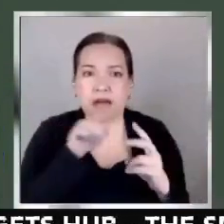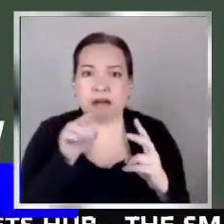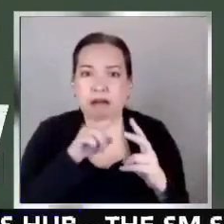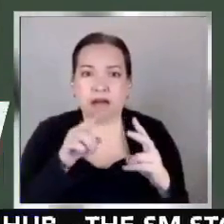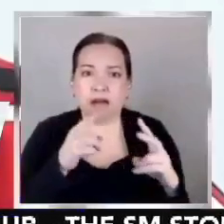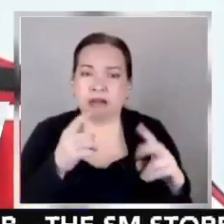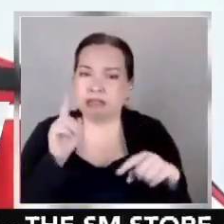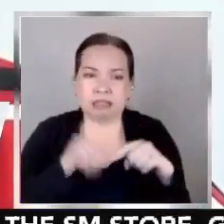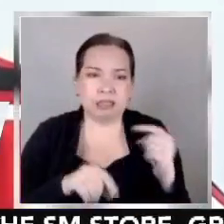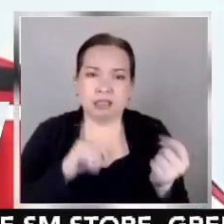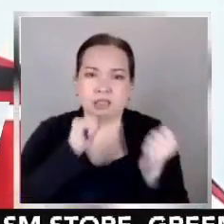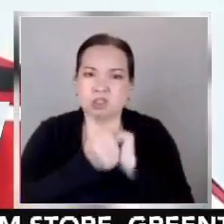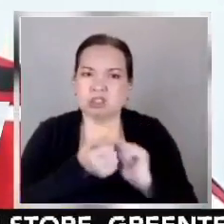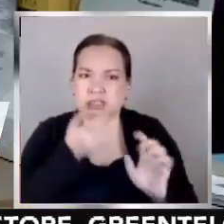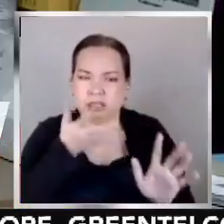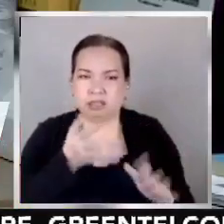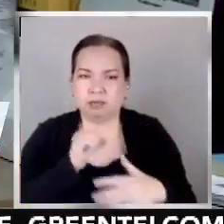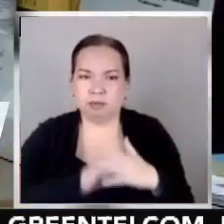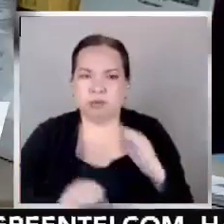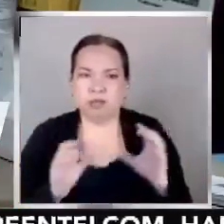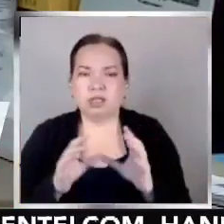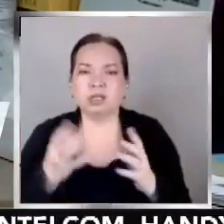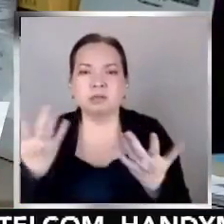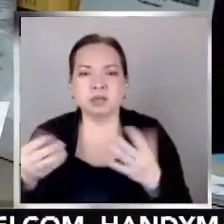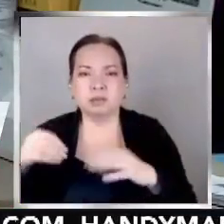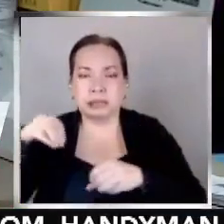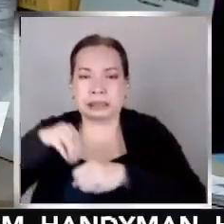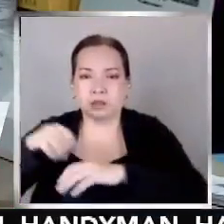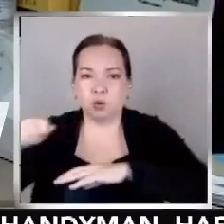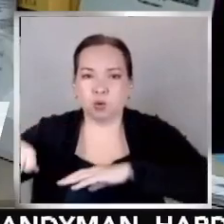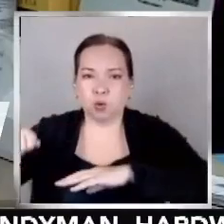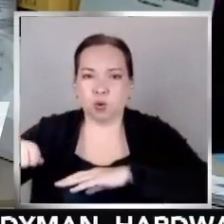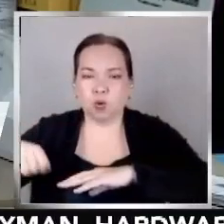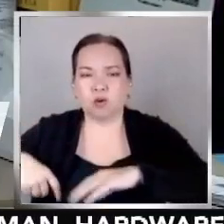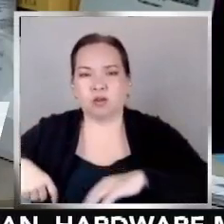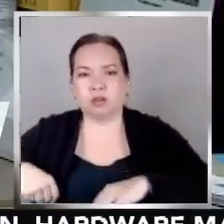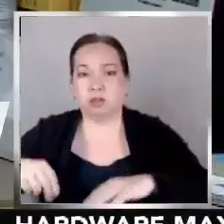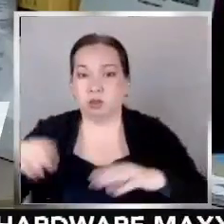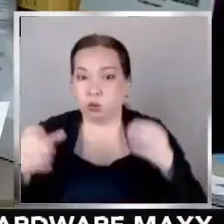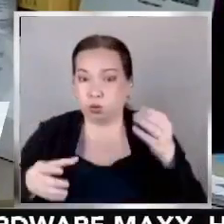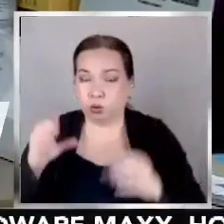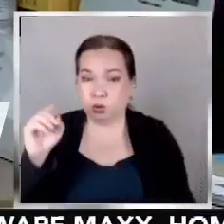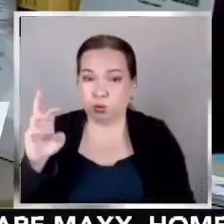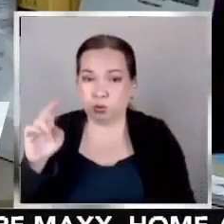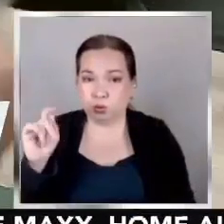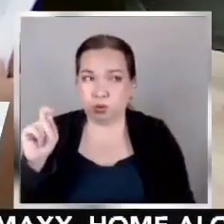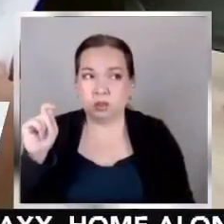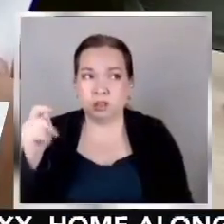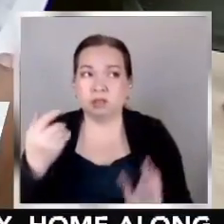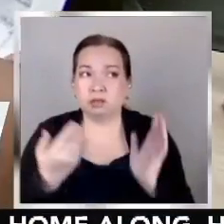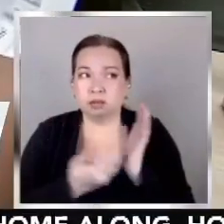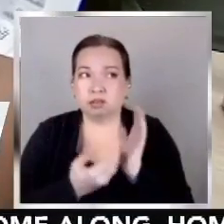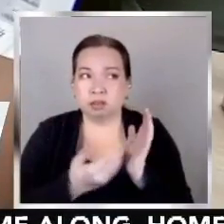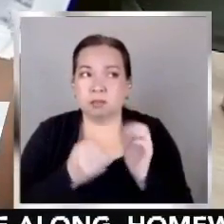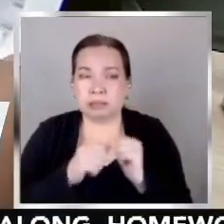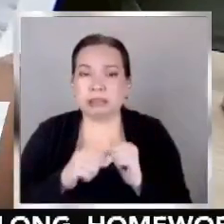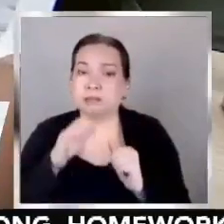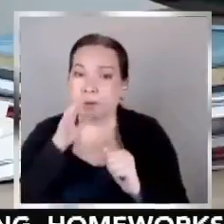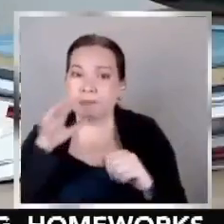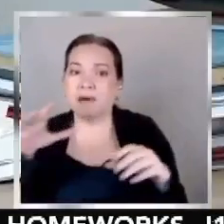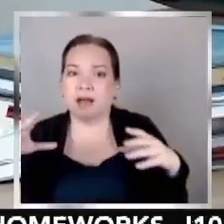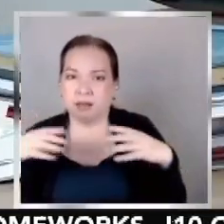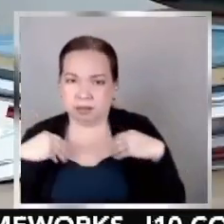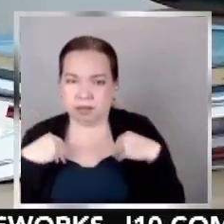birth certificate, kundi sa court na po siya. Kasi kinakailangan natin na mayroong patunay na ina-acknowledge siya ni nanay. Sa verifikasyon ng